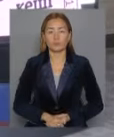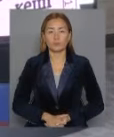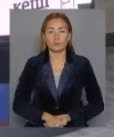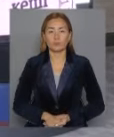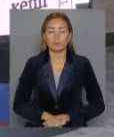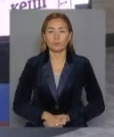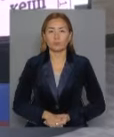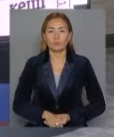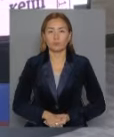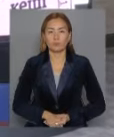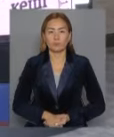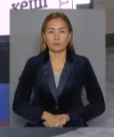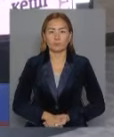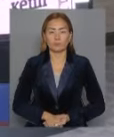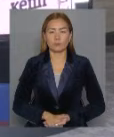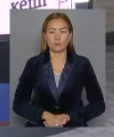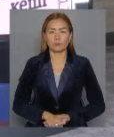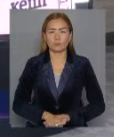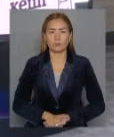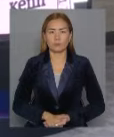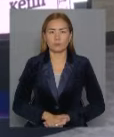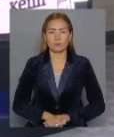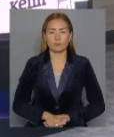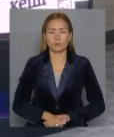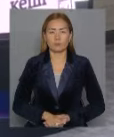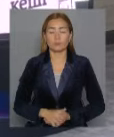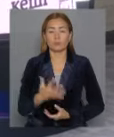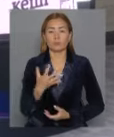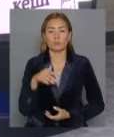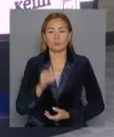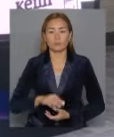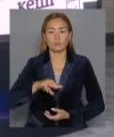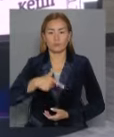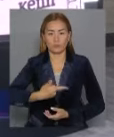табысталды. Жалпы кештің жүлде қоры 500 мың теңге.